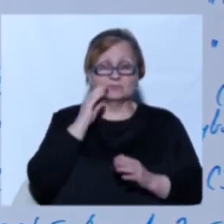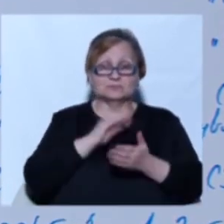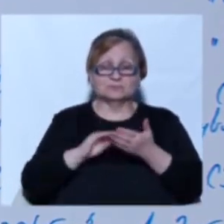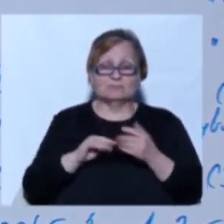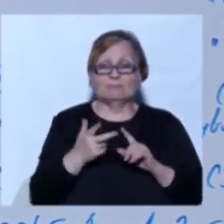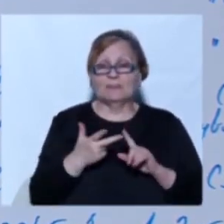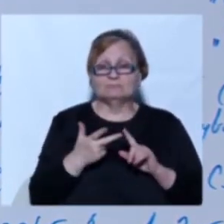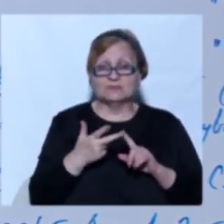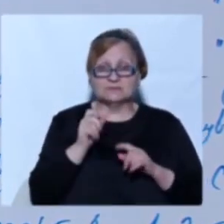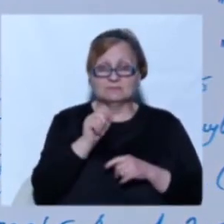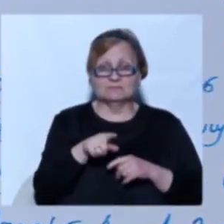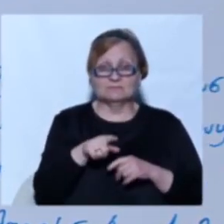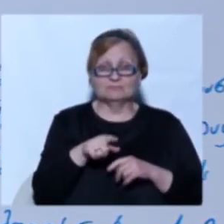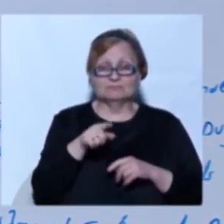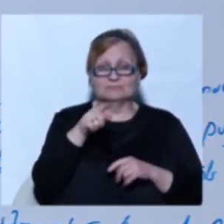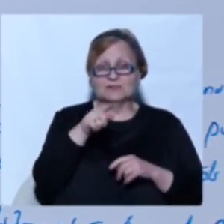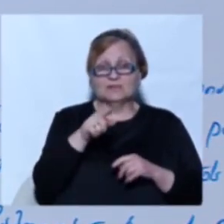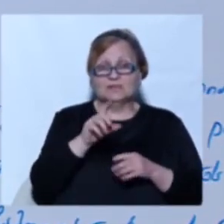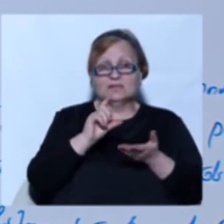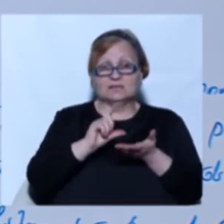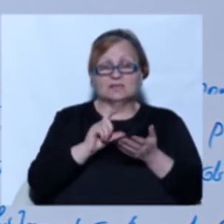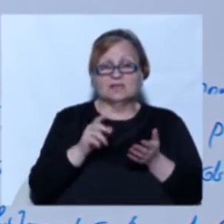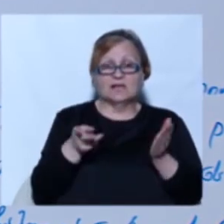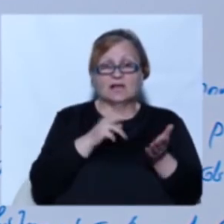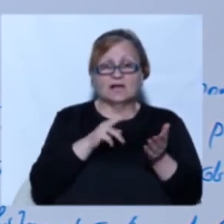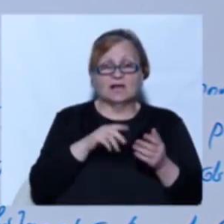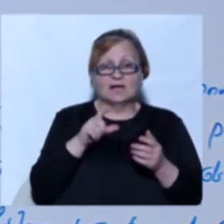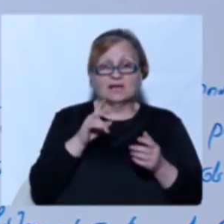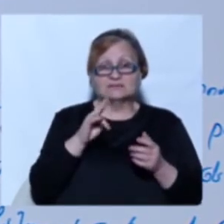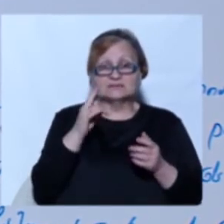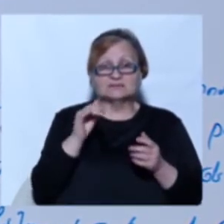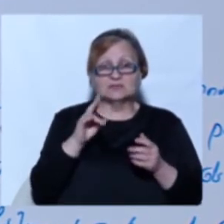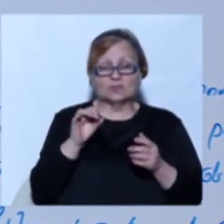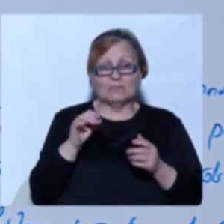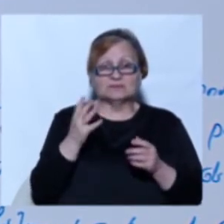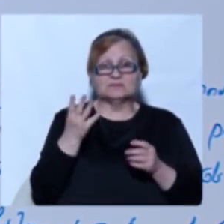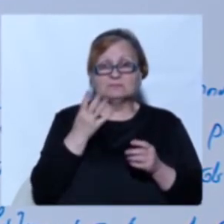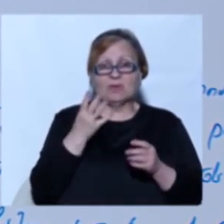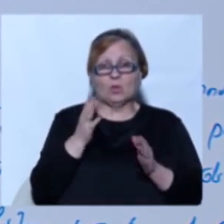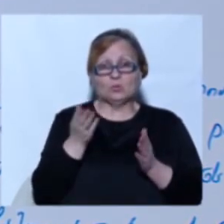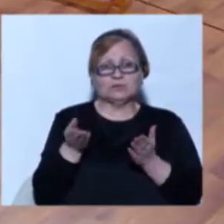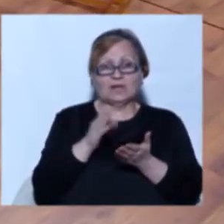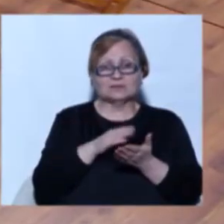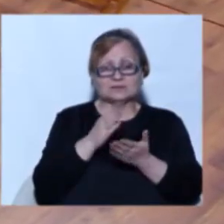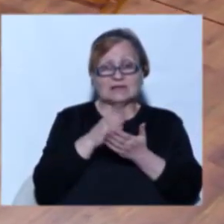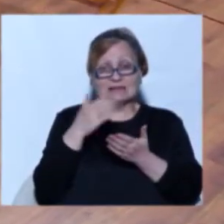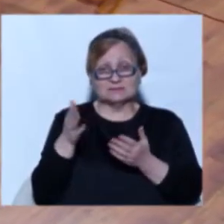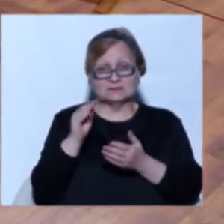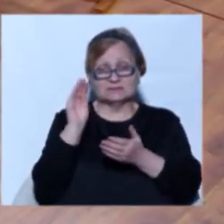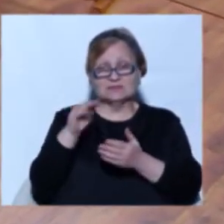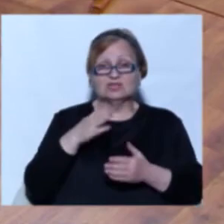მესამე. თქვენი ენციკლოპედიის მეოთხე ნაწილი დაასათაურეთ ასე. ჩემი ქალაქი,